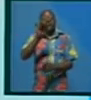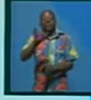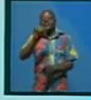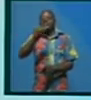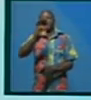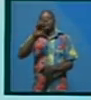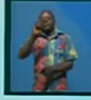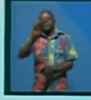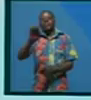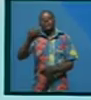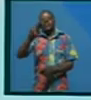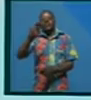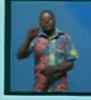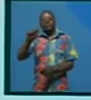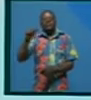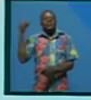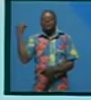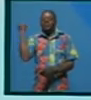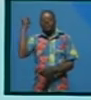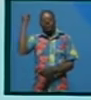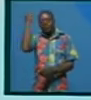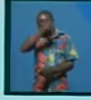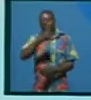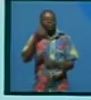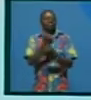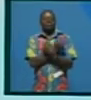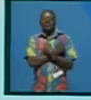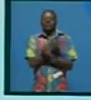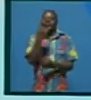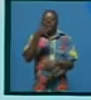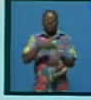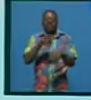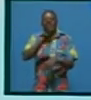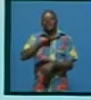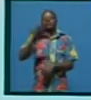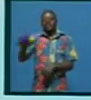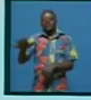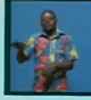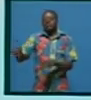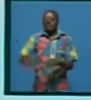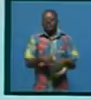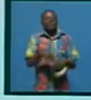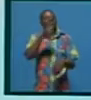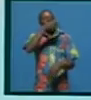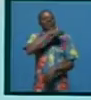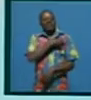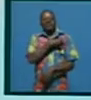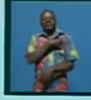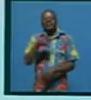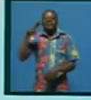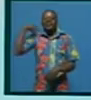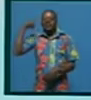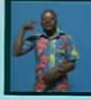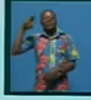MCZ. Folie d'amour, un long métrage d'1h45, traite de la problématique des mariages d'intérêt. Il relate des histoires d'amour